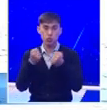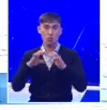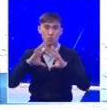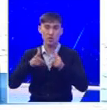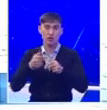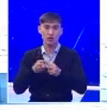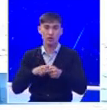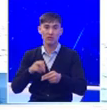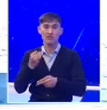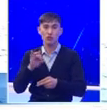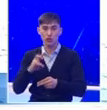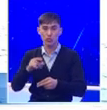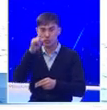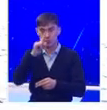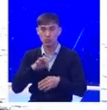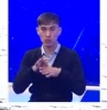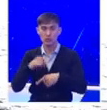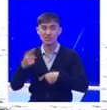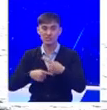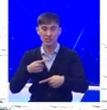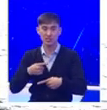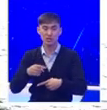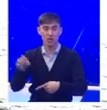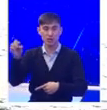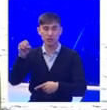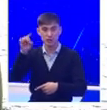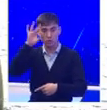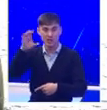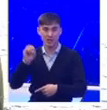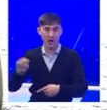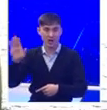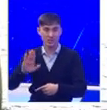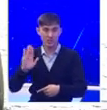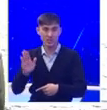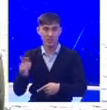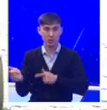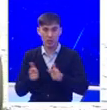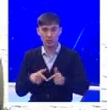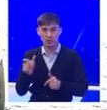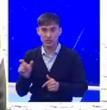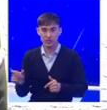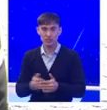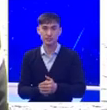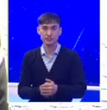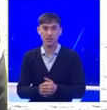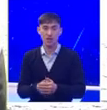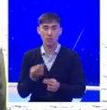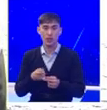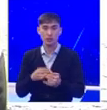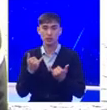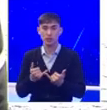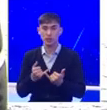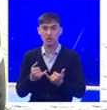который нас в июне пройдет а потом затем следом чемпионата азии нам надо подготовить наших пилотов поэтому и сейчас